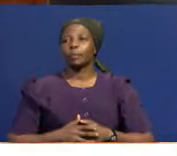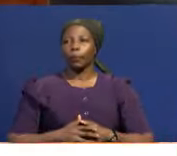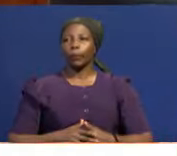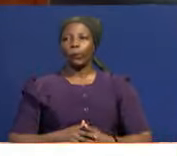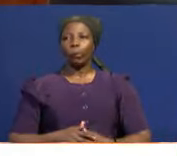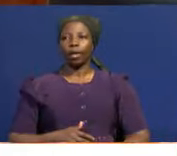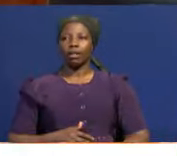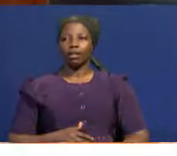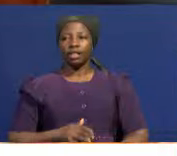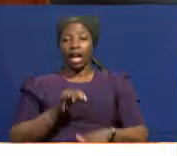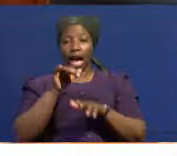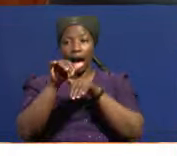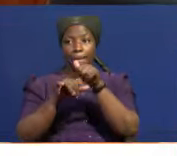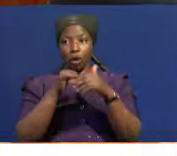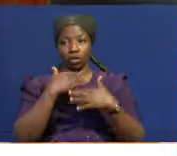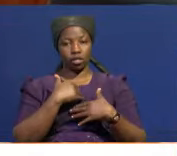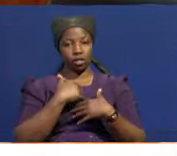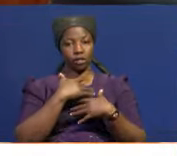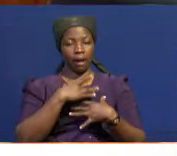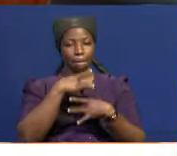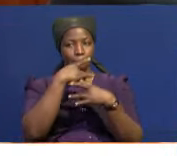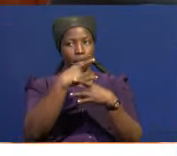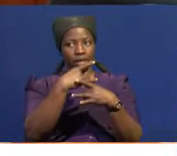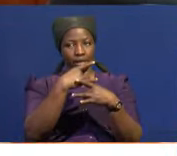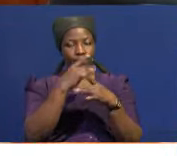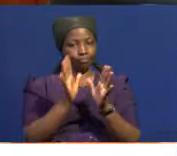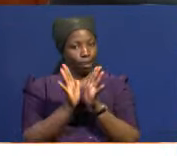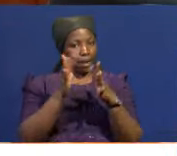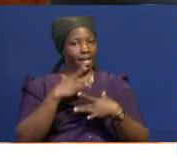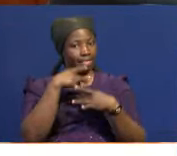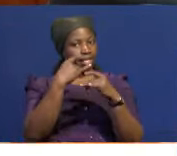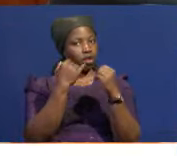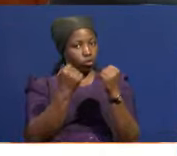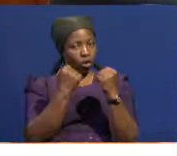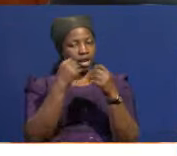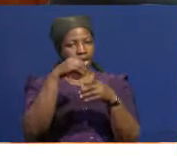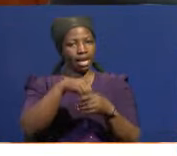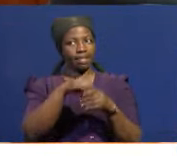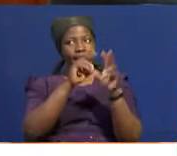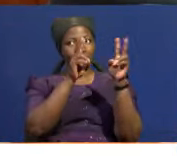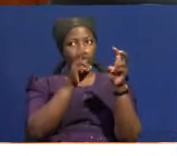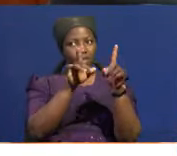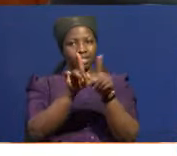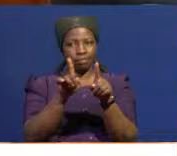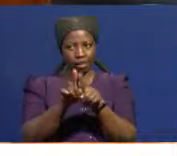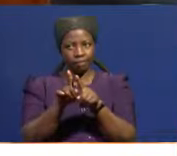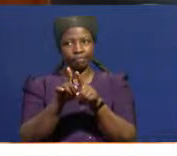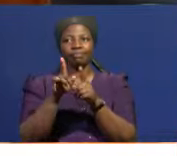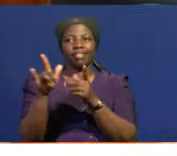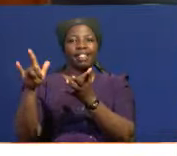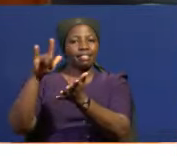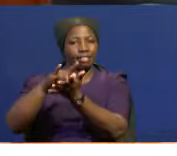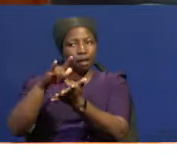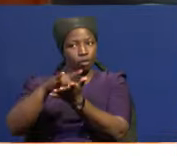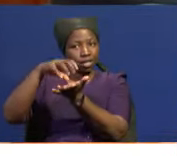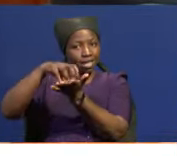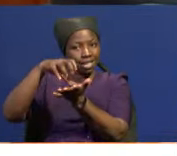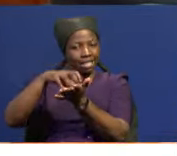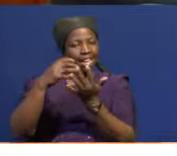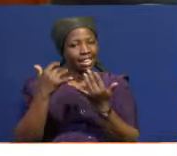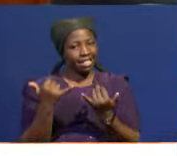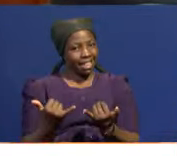Noting also the strong public interest in the subject matter and the status of the subject airport, it is just that